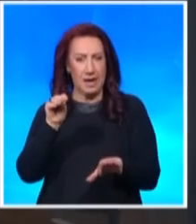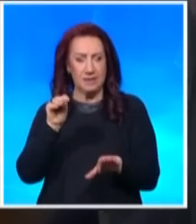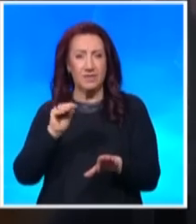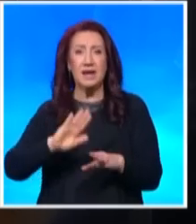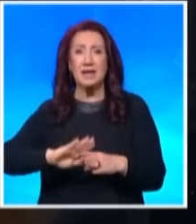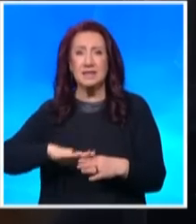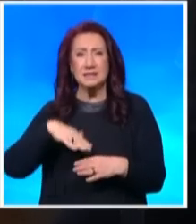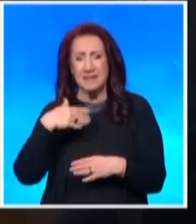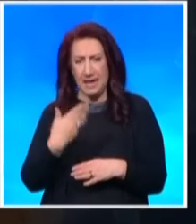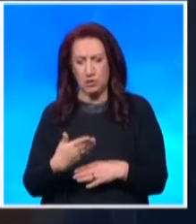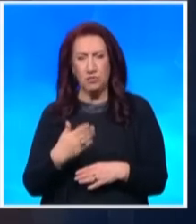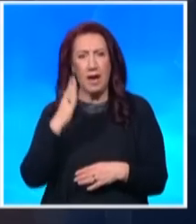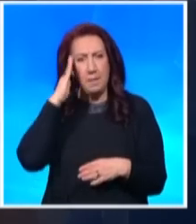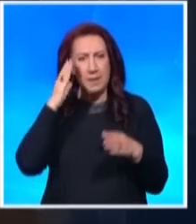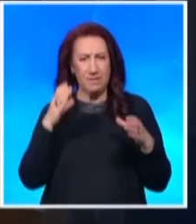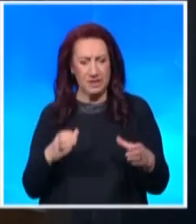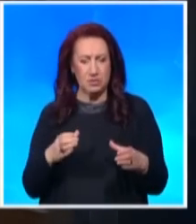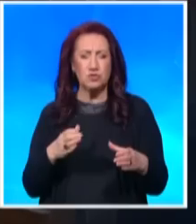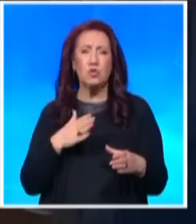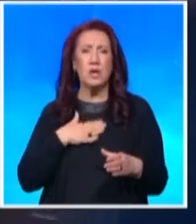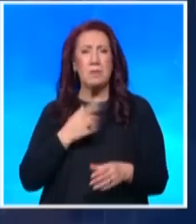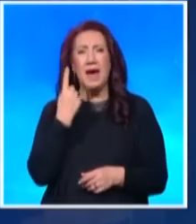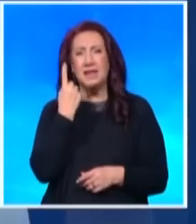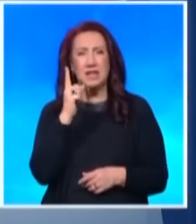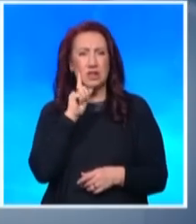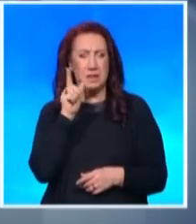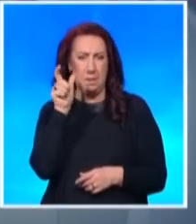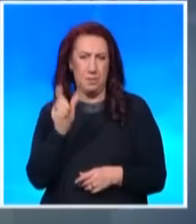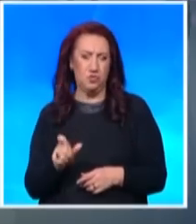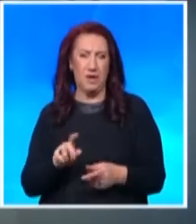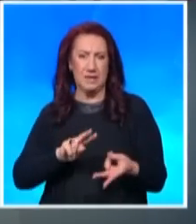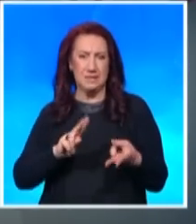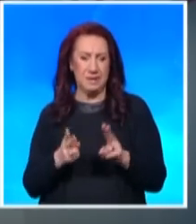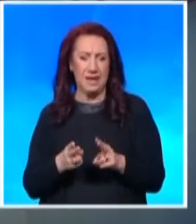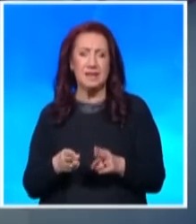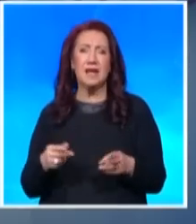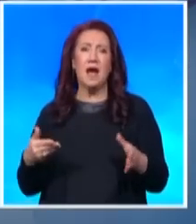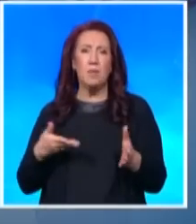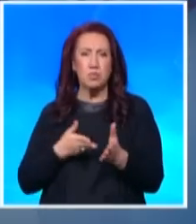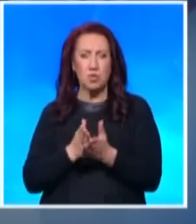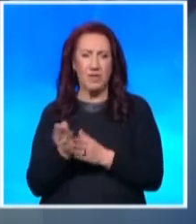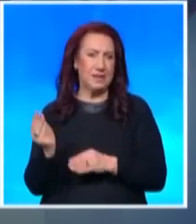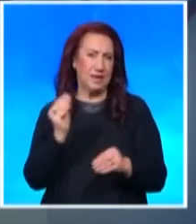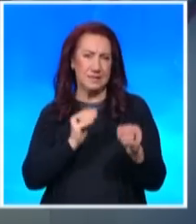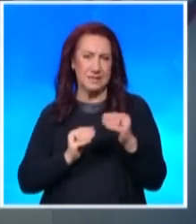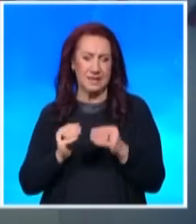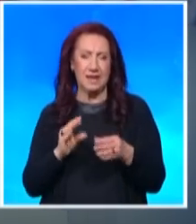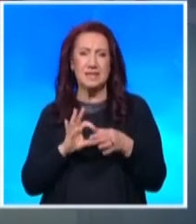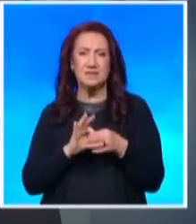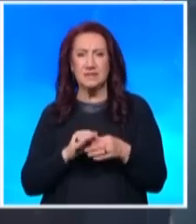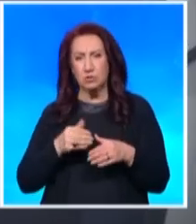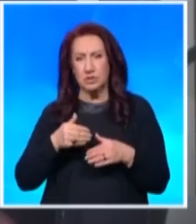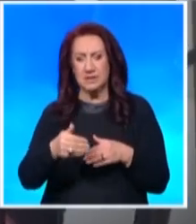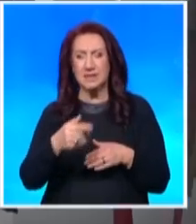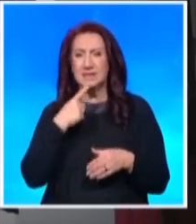една министерска промяна проведе и първото си заседание, посветено на подготовката за предсрочните парламентарни избори на 2 април.